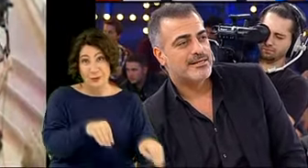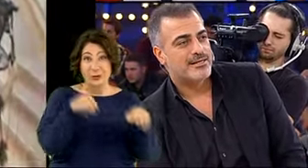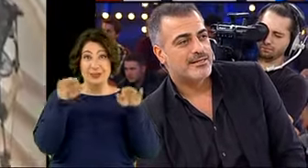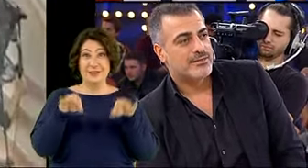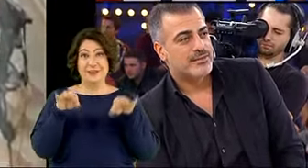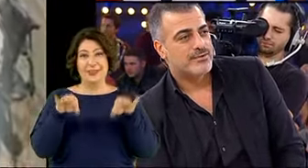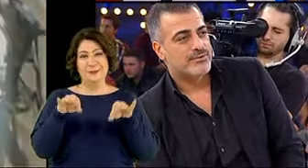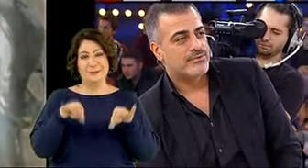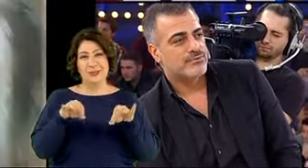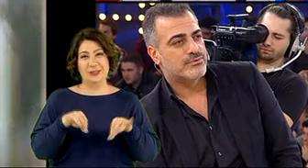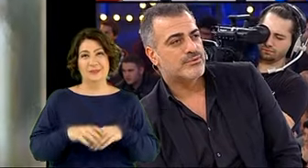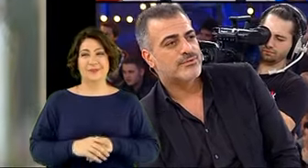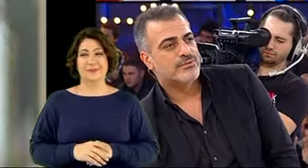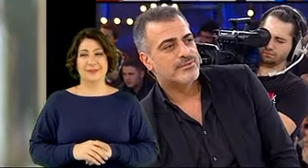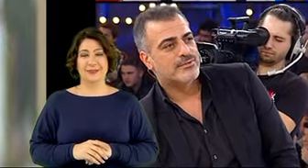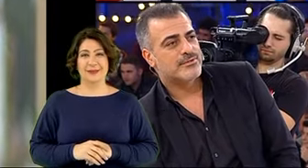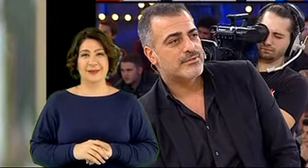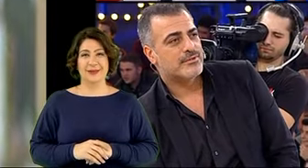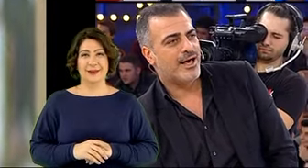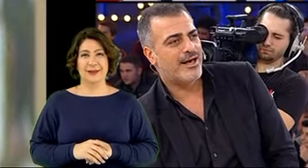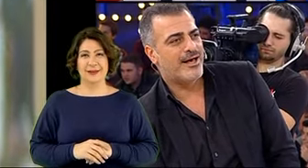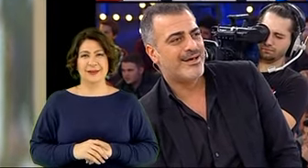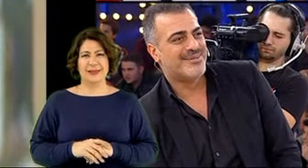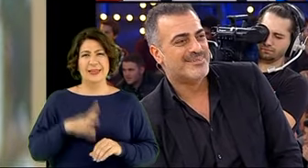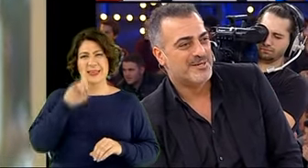kollarımdan düşerim.